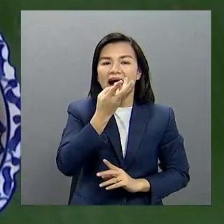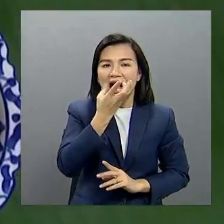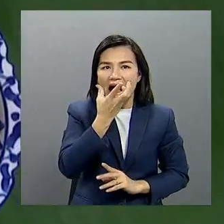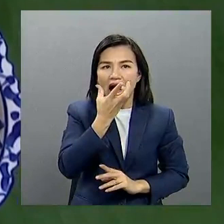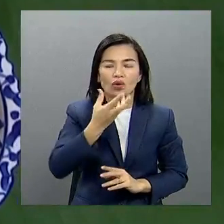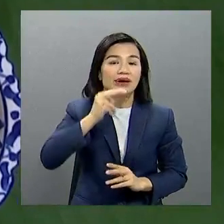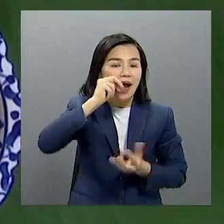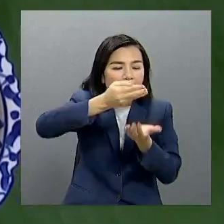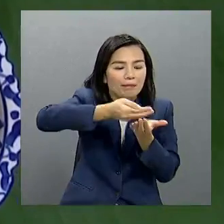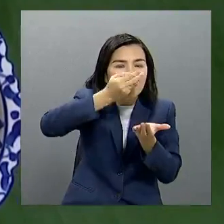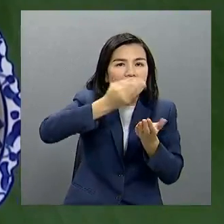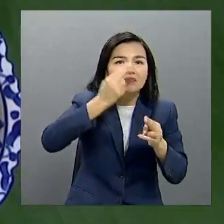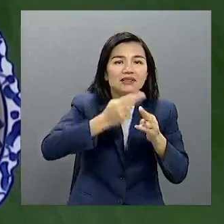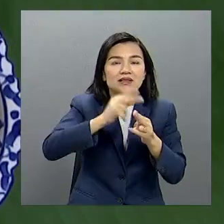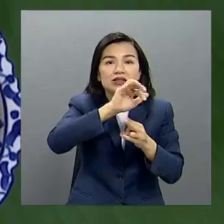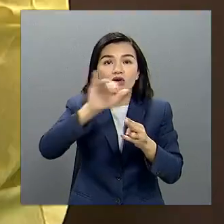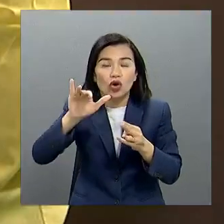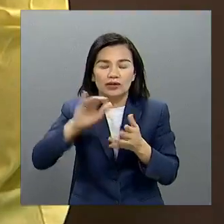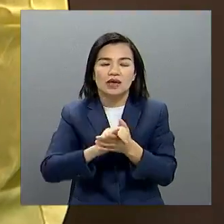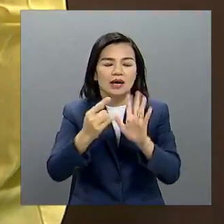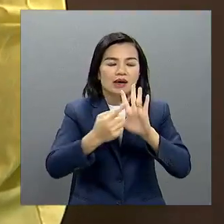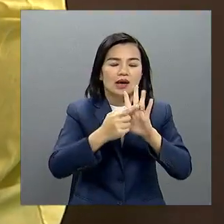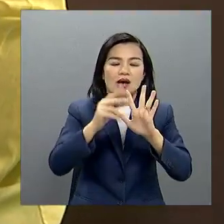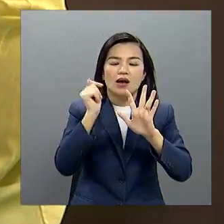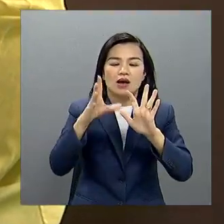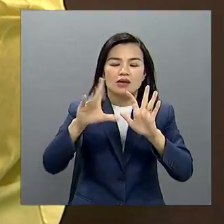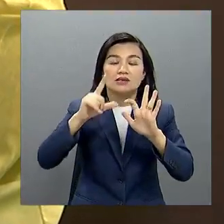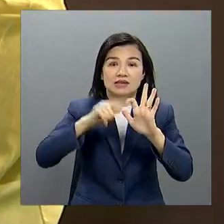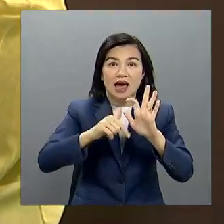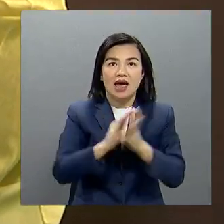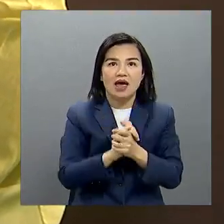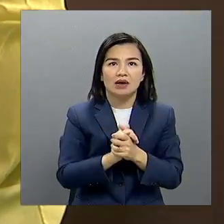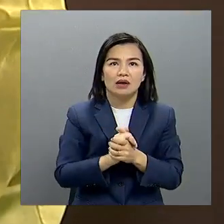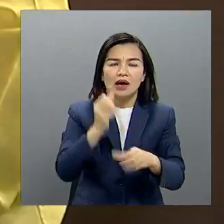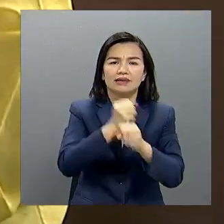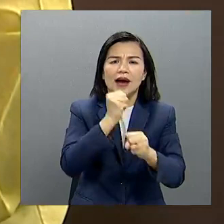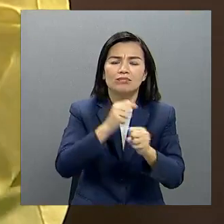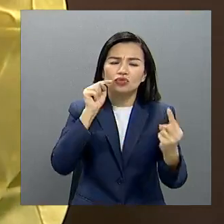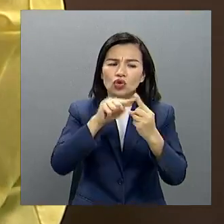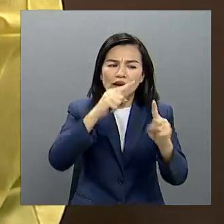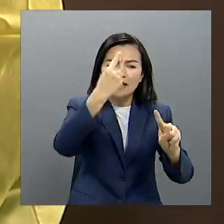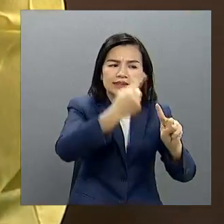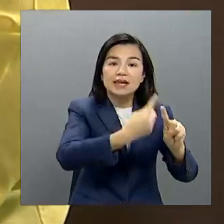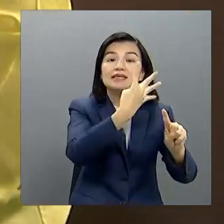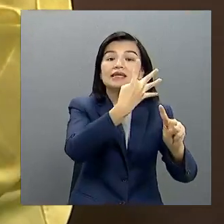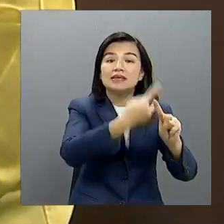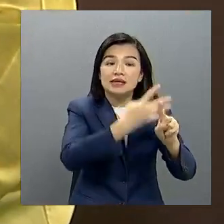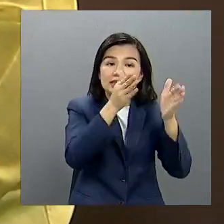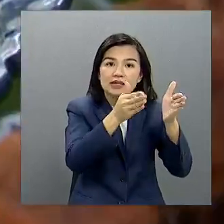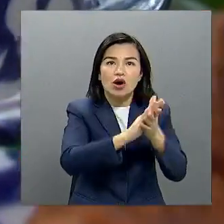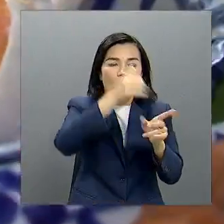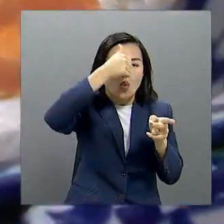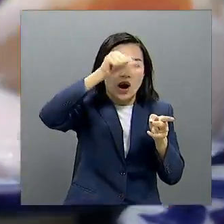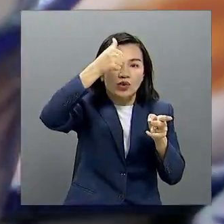ช่ในทุกเดือนเมษายนนะคะสมัยก่อนจะไม่หุงกันตลอดประจำจะหุงเฉพาะ3วันเท่านั้นในเดือนเมษ